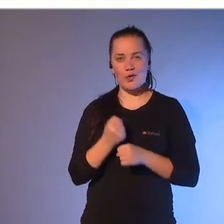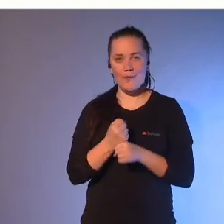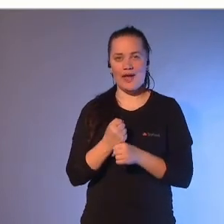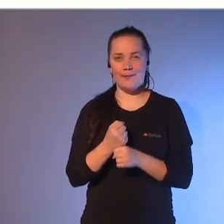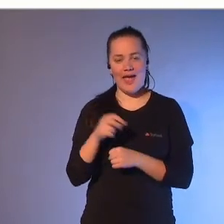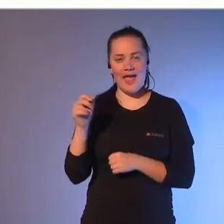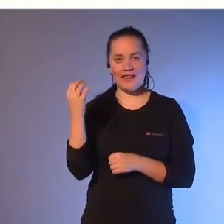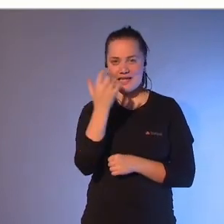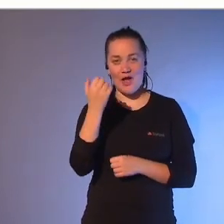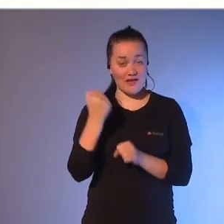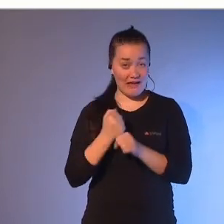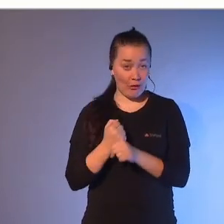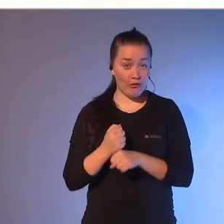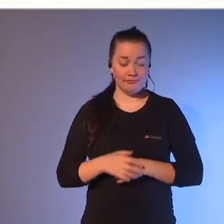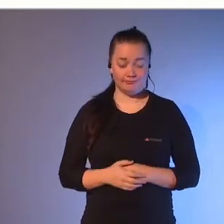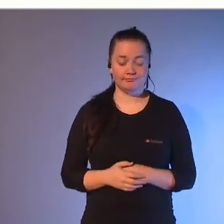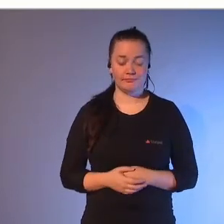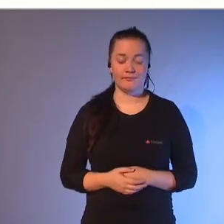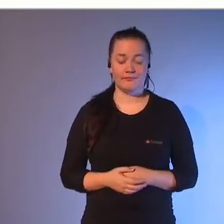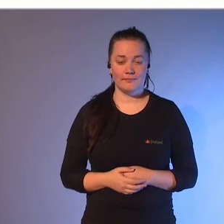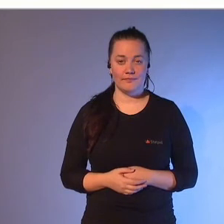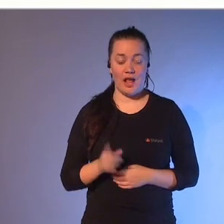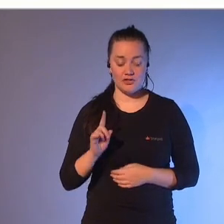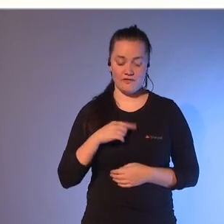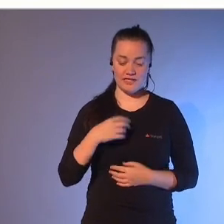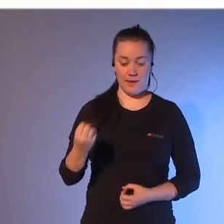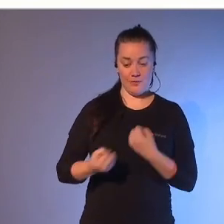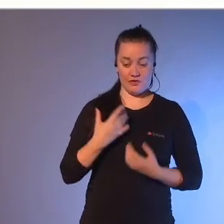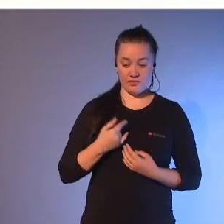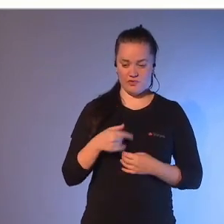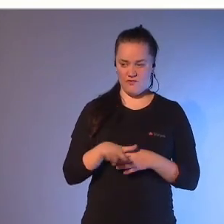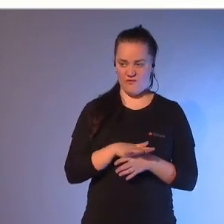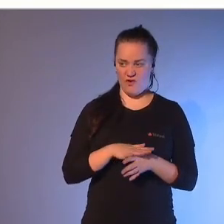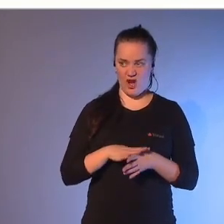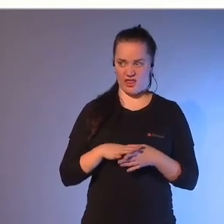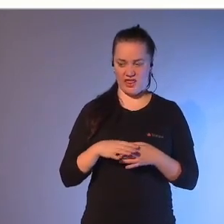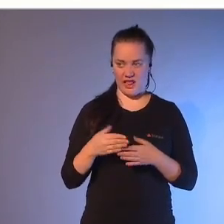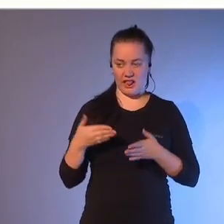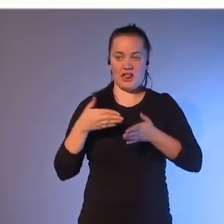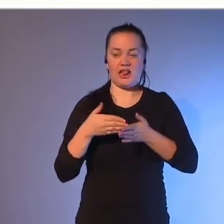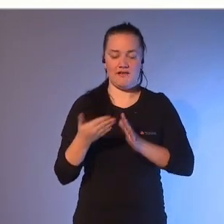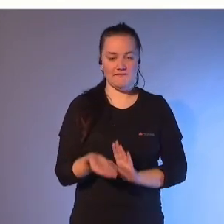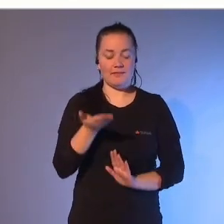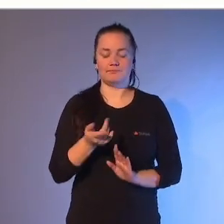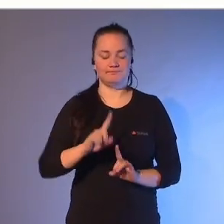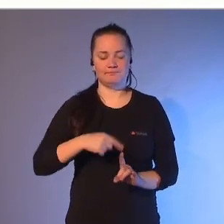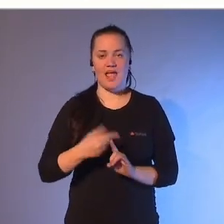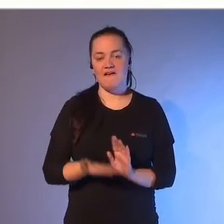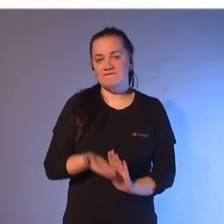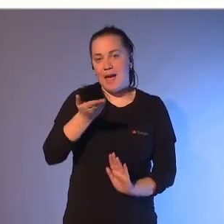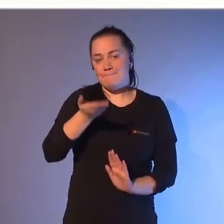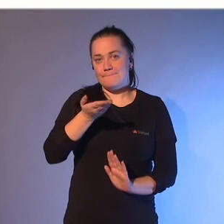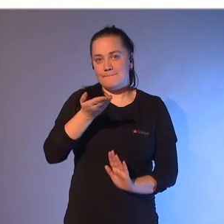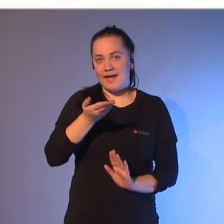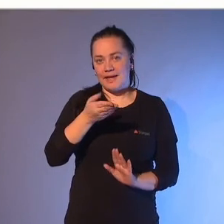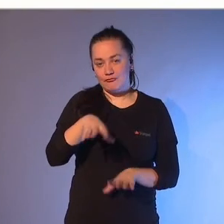verktøy. Altså hvis motivasjon fremmende for plastisitet, skal vi kanskje tenke på, kan vi da